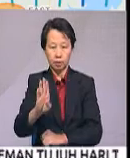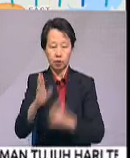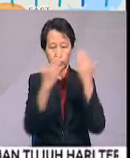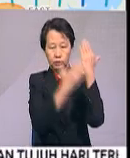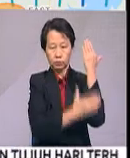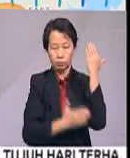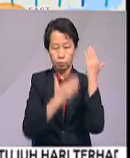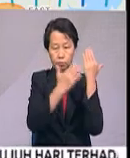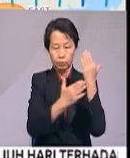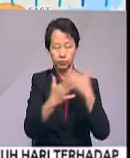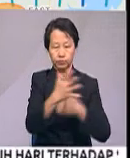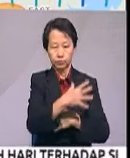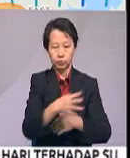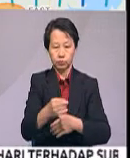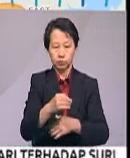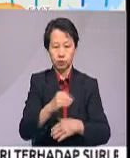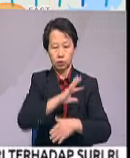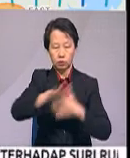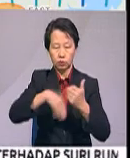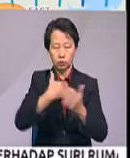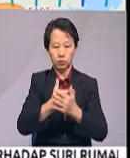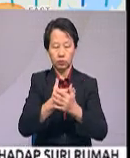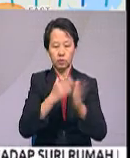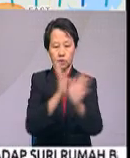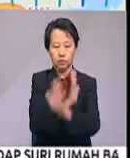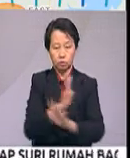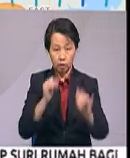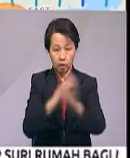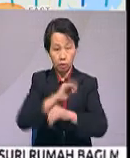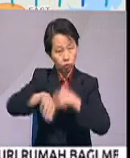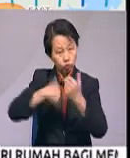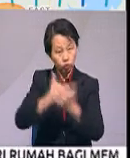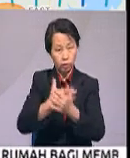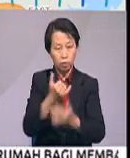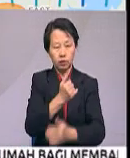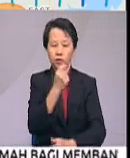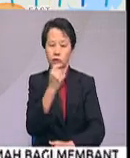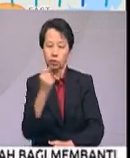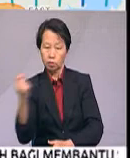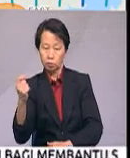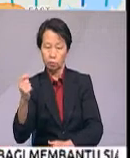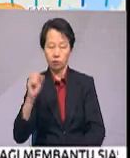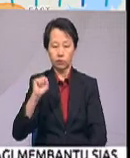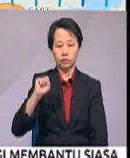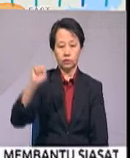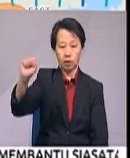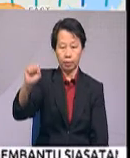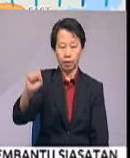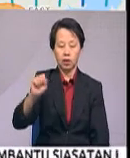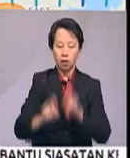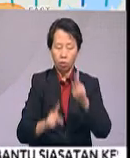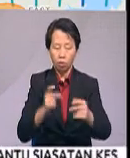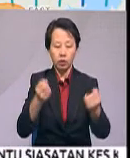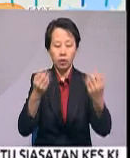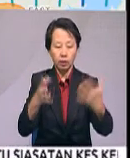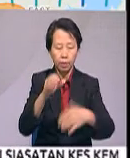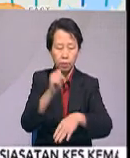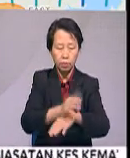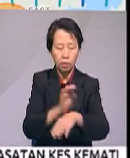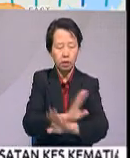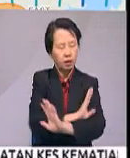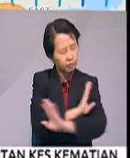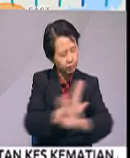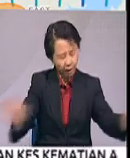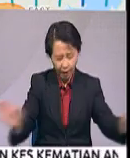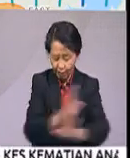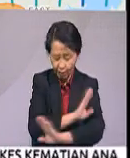Malaysia dan di keseluruhan negeri Sarawak serta di timur negeri Sabah. Oleh itu, orang ramai dinasihatkan untuk tidak